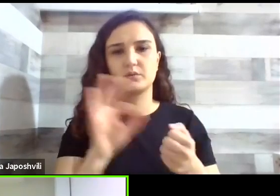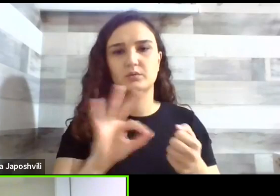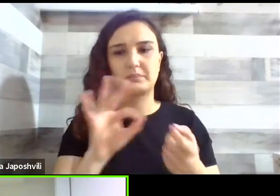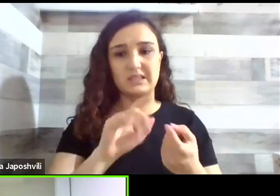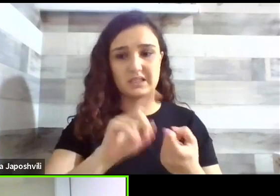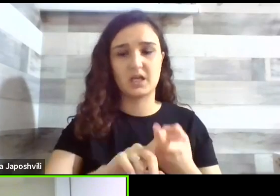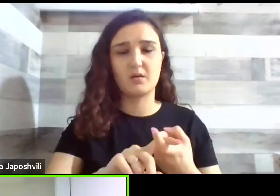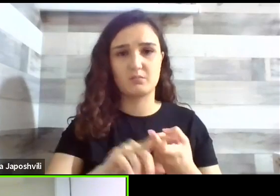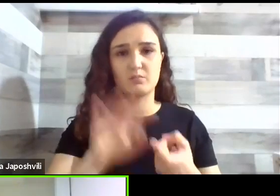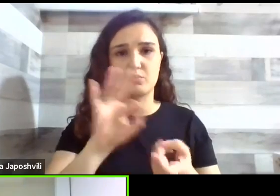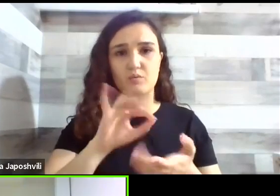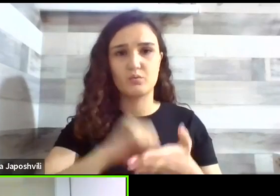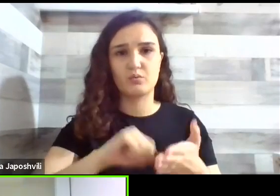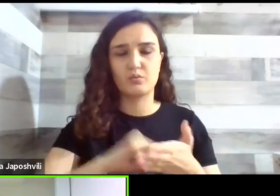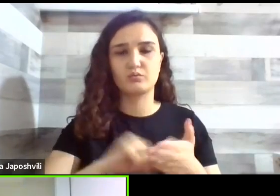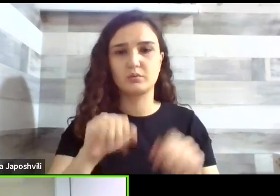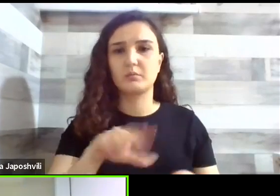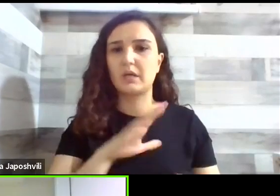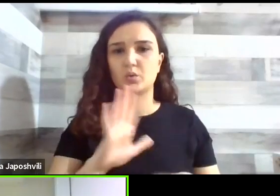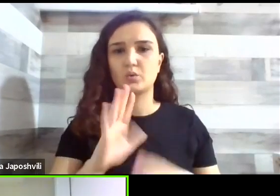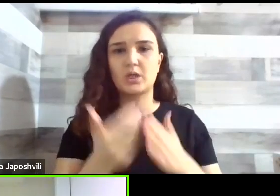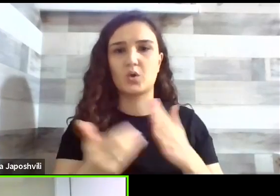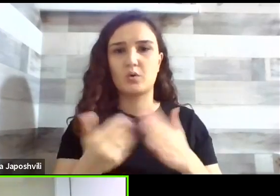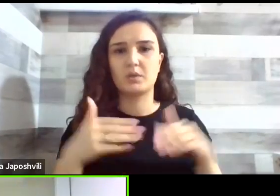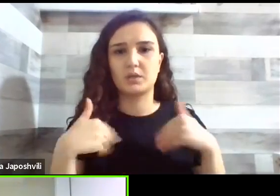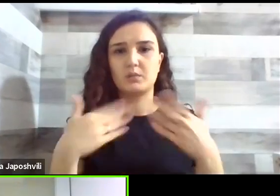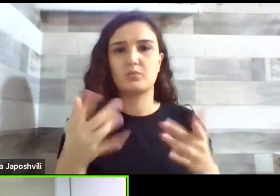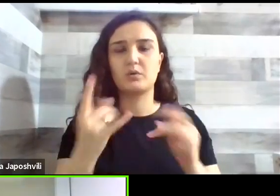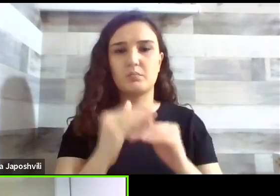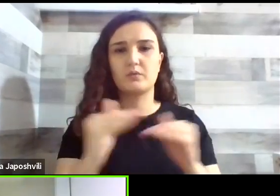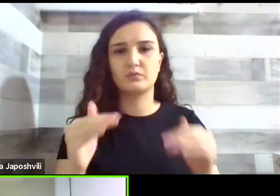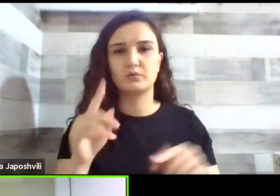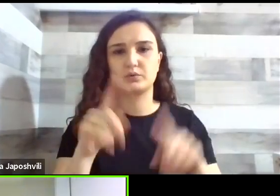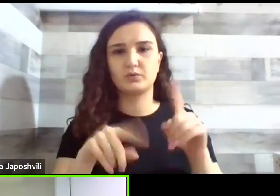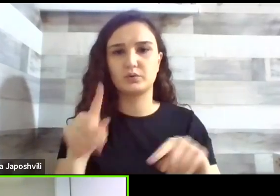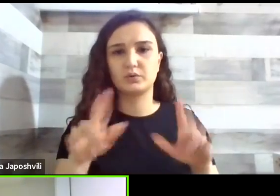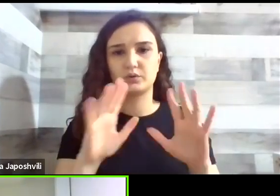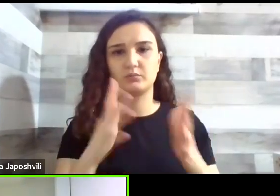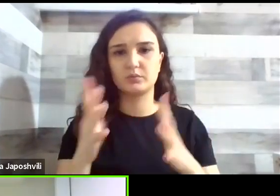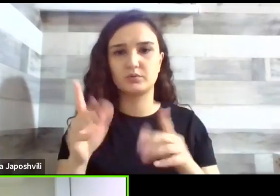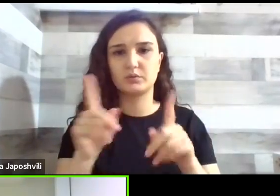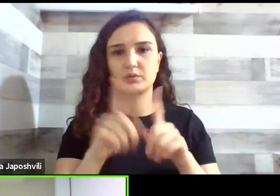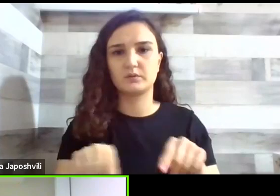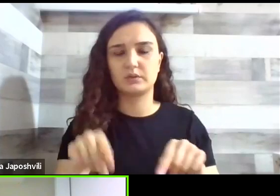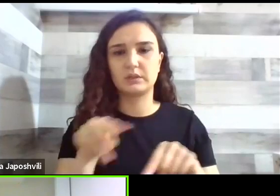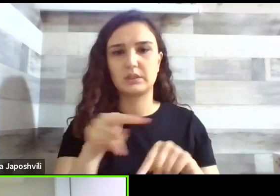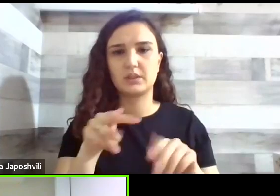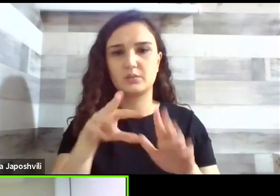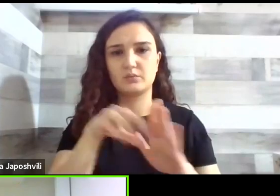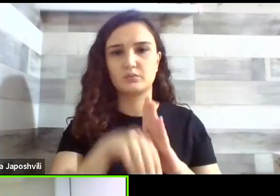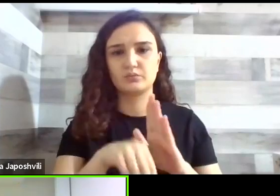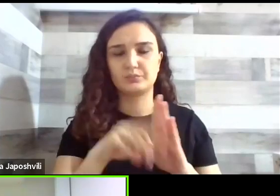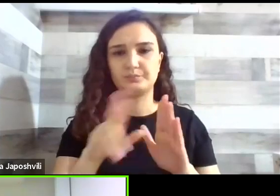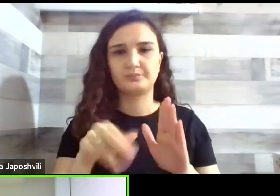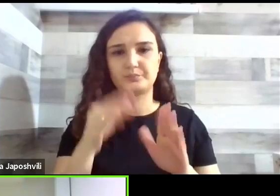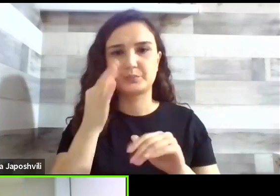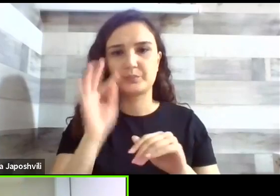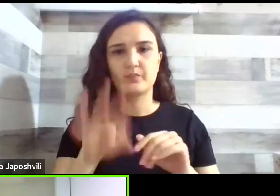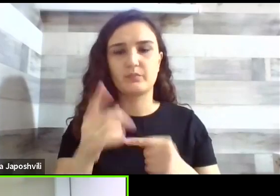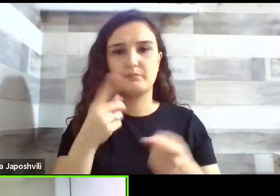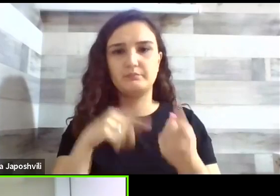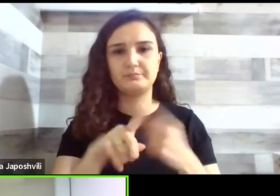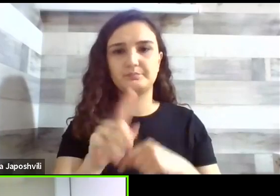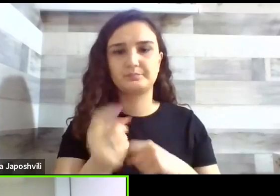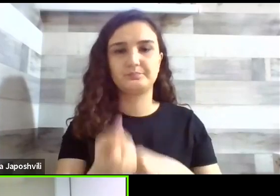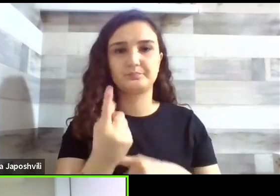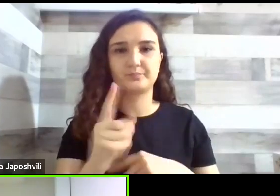შემდეგ, შესაძლებელი არ იყოს რეკომენდებული ბავშვისთვის. ზოგ შემთხვევაში ასევე ლიტერატურაში და გამოცდილებიდან გამომდინარე